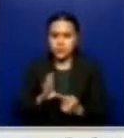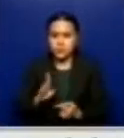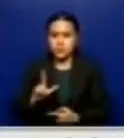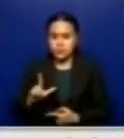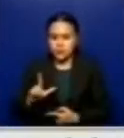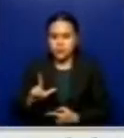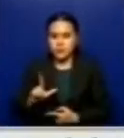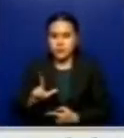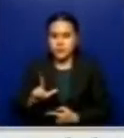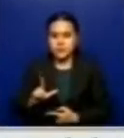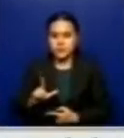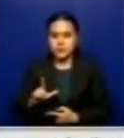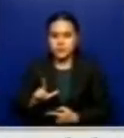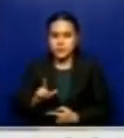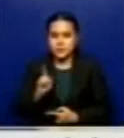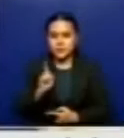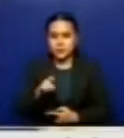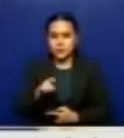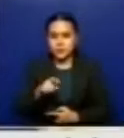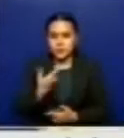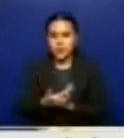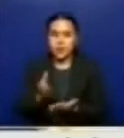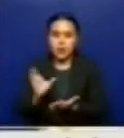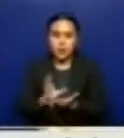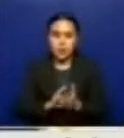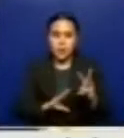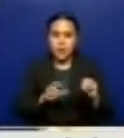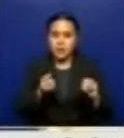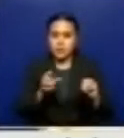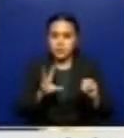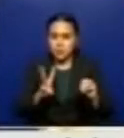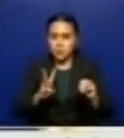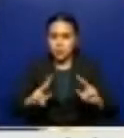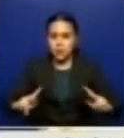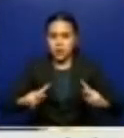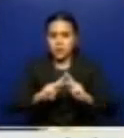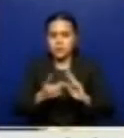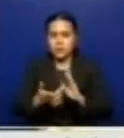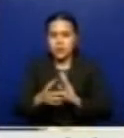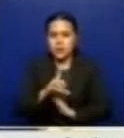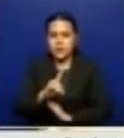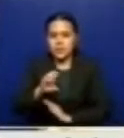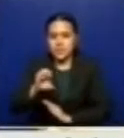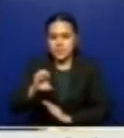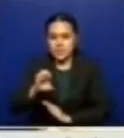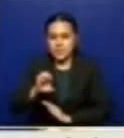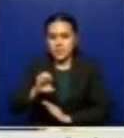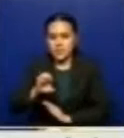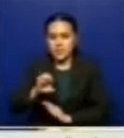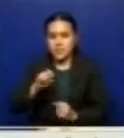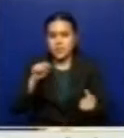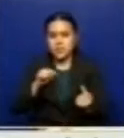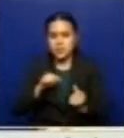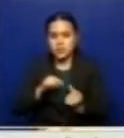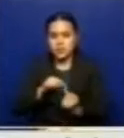มีความจำเป็นที่จะต้องตัดในมาตรา16กระทรวงดิจิทัลเพื่อเศรษฐกิจและสังค